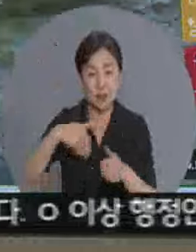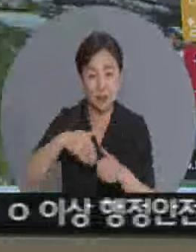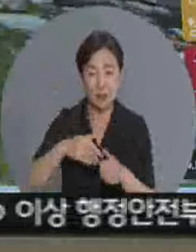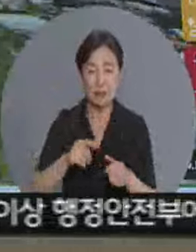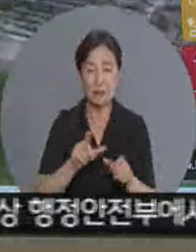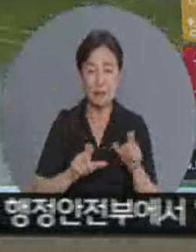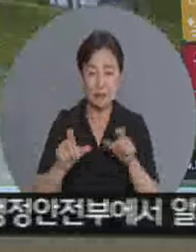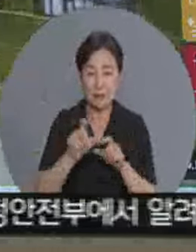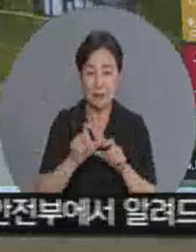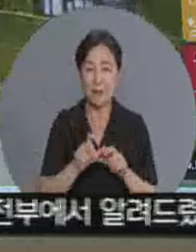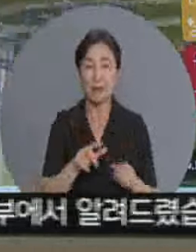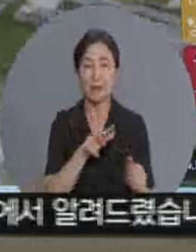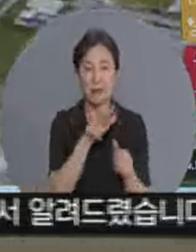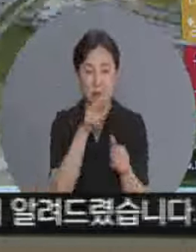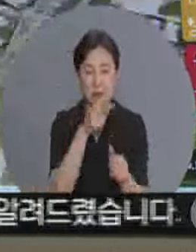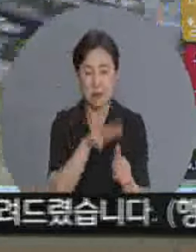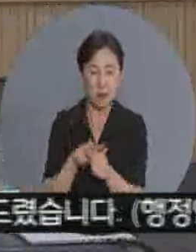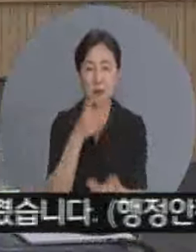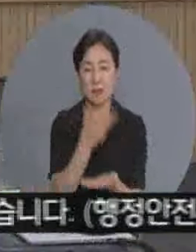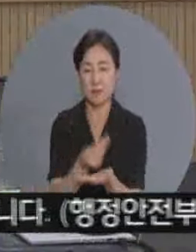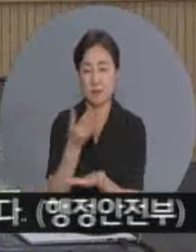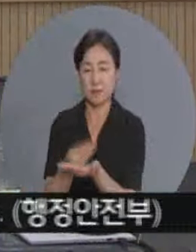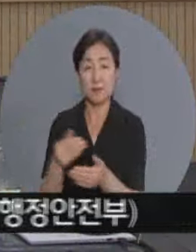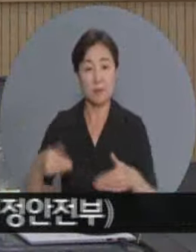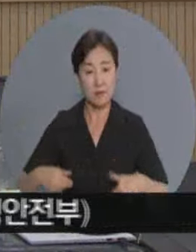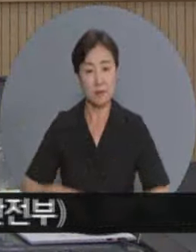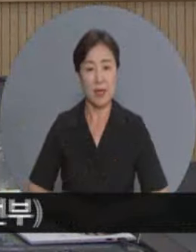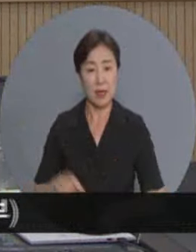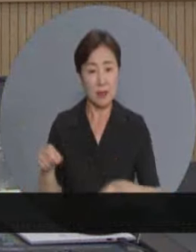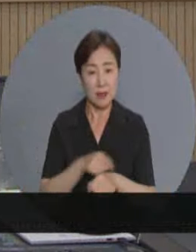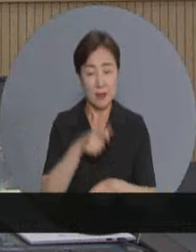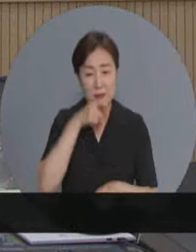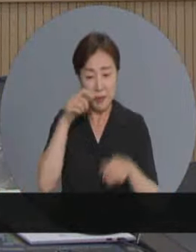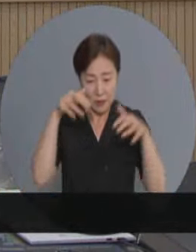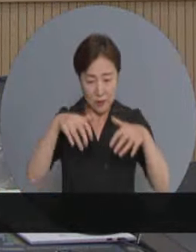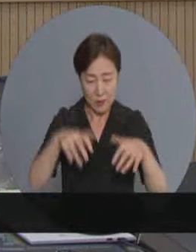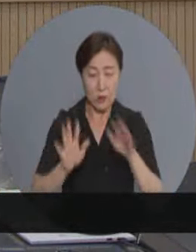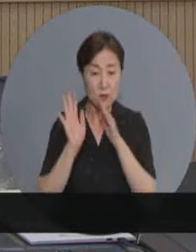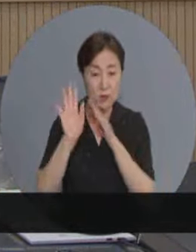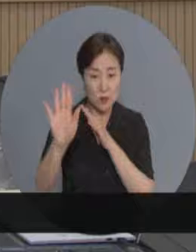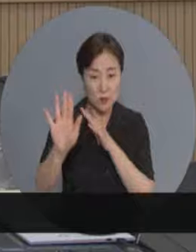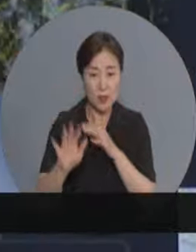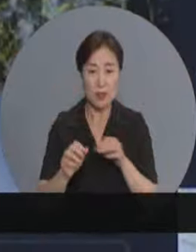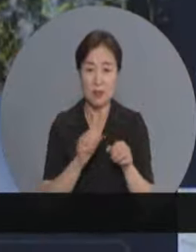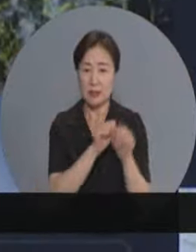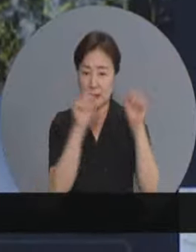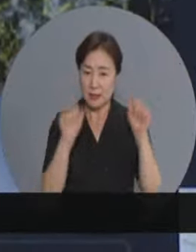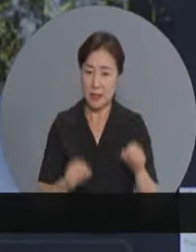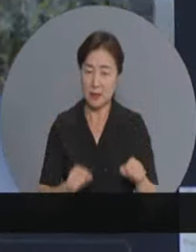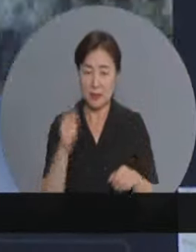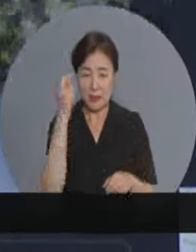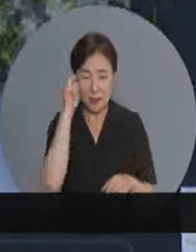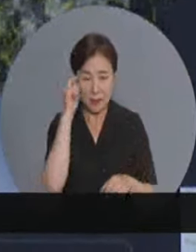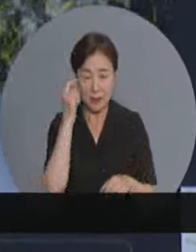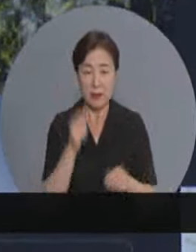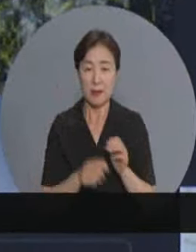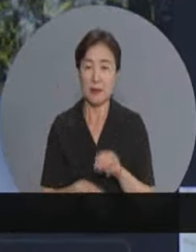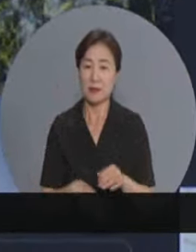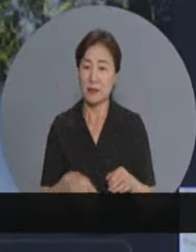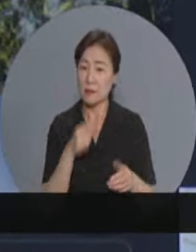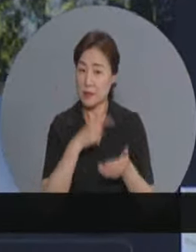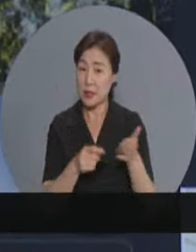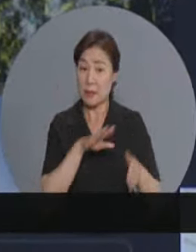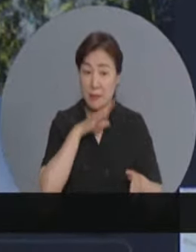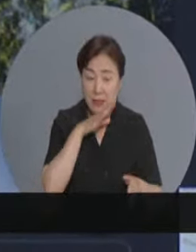많은 현장 정보를 축적해야 하는 겁니다. 특히 홍수기에 해당 시스템이 예측한 피해가 맞는지를 실제